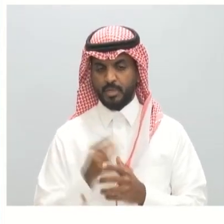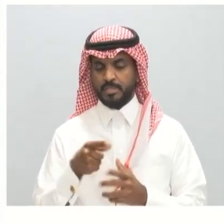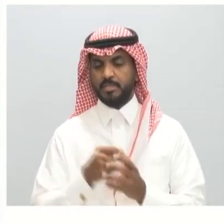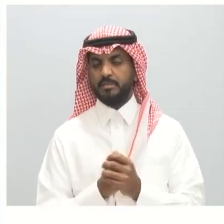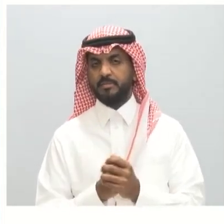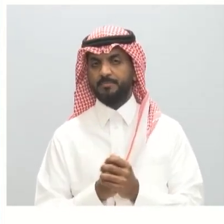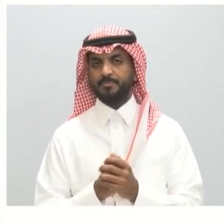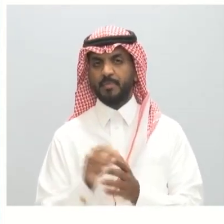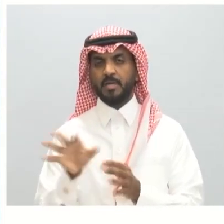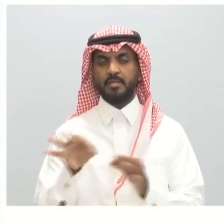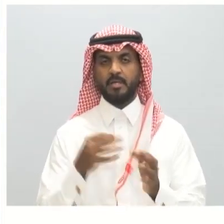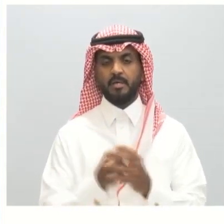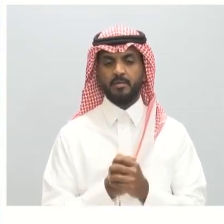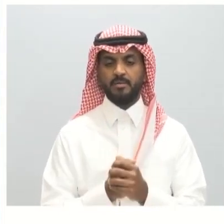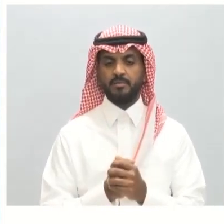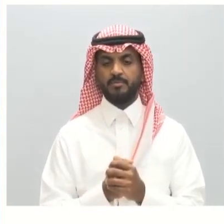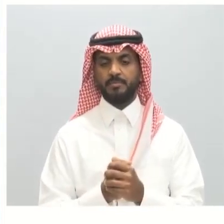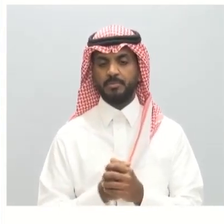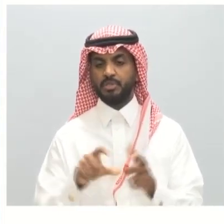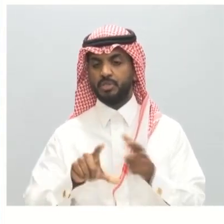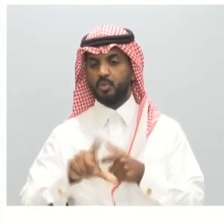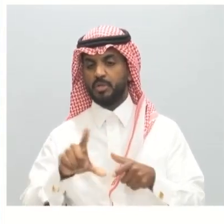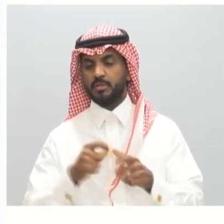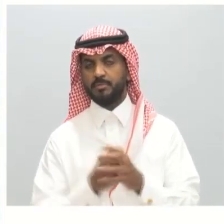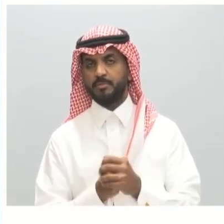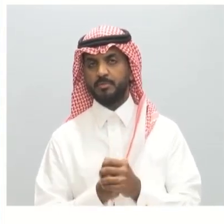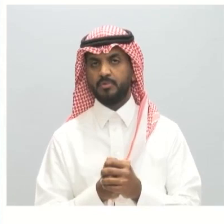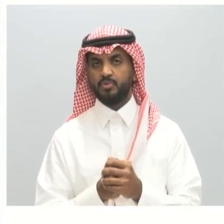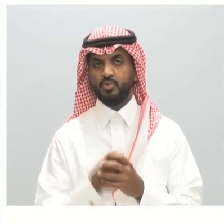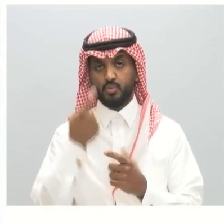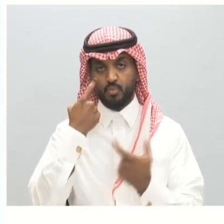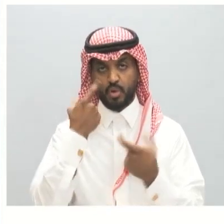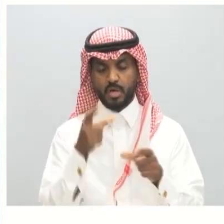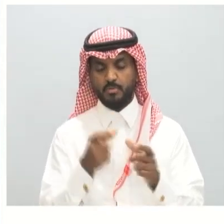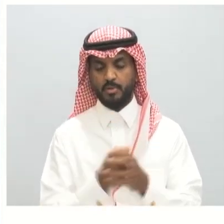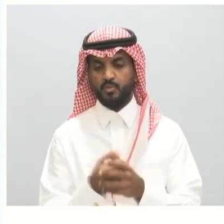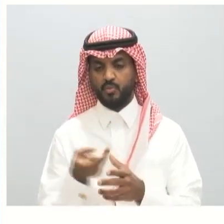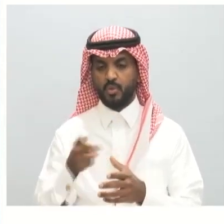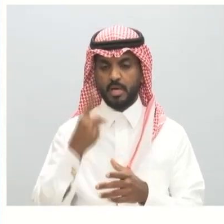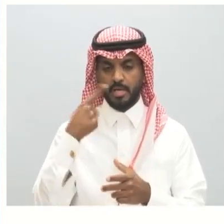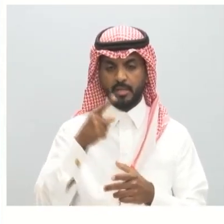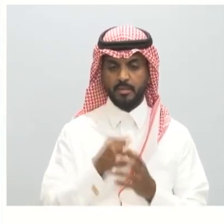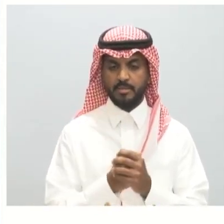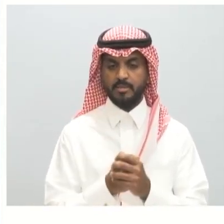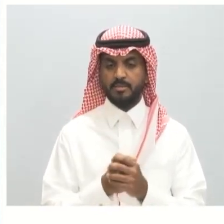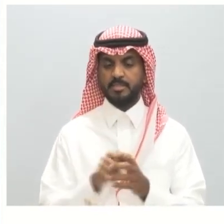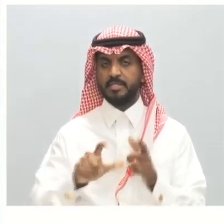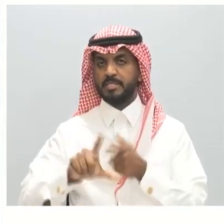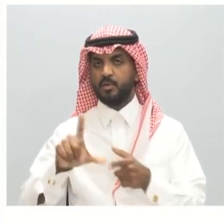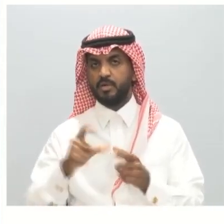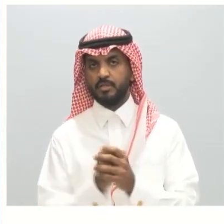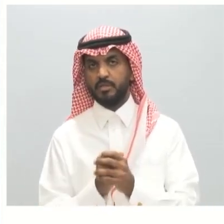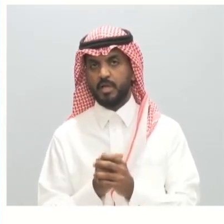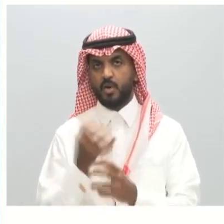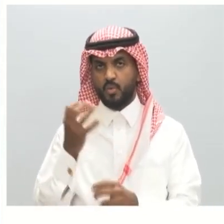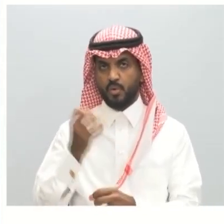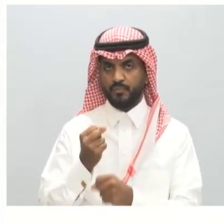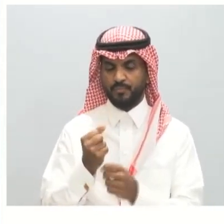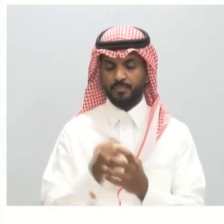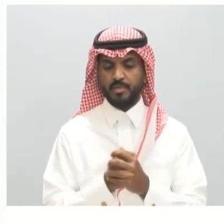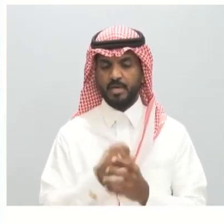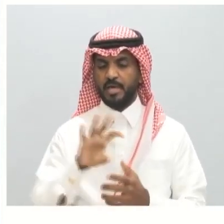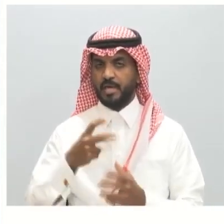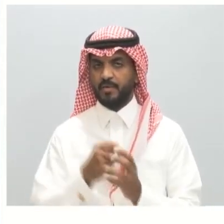بجانب زاويه الموضع بالدرجات ثم نضغط على جزء المراقبه ونلاحظ زاويه موقف في درجه